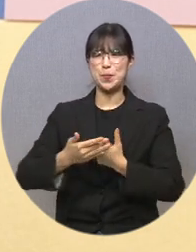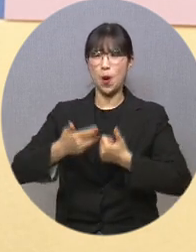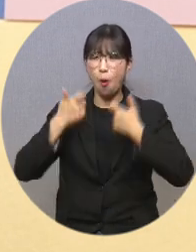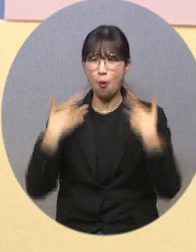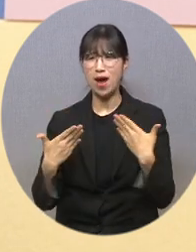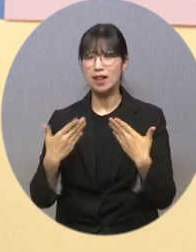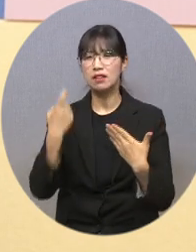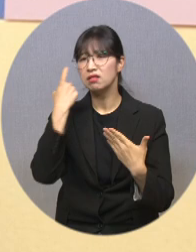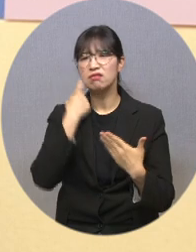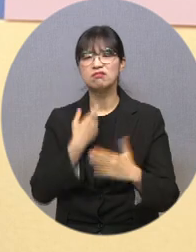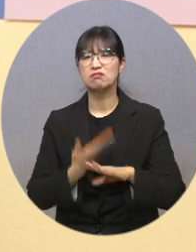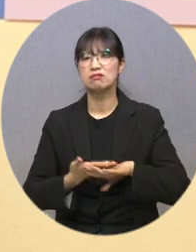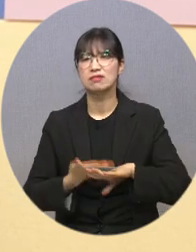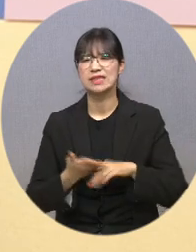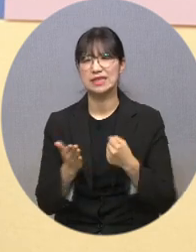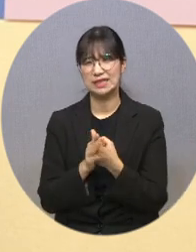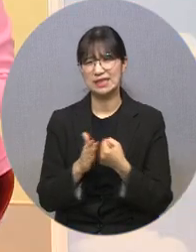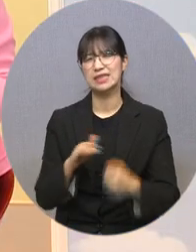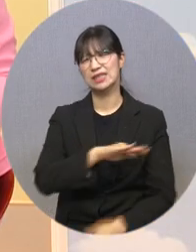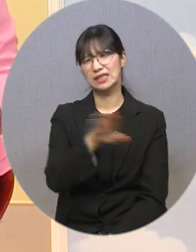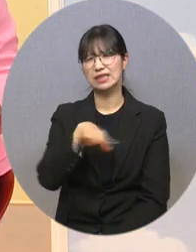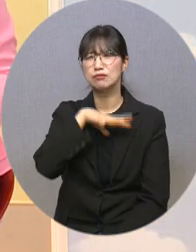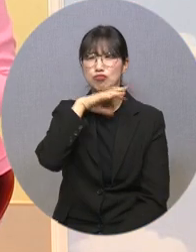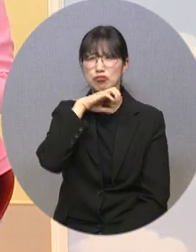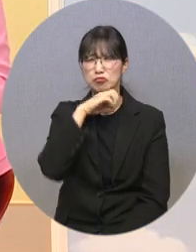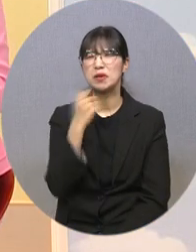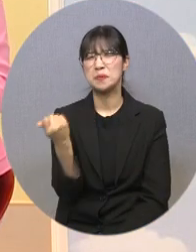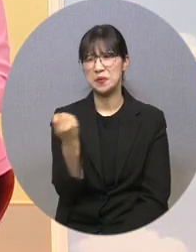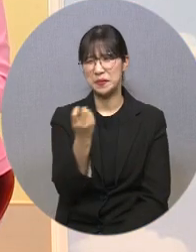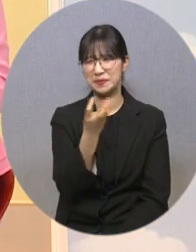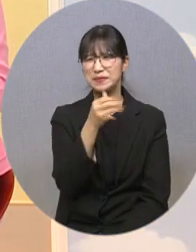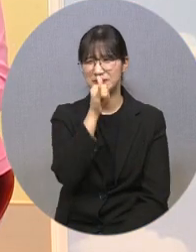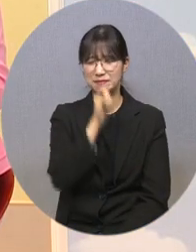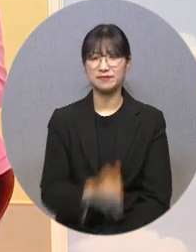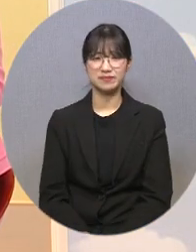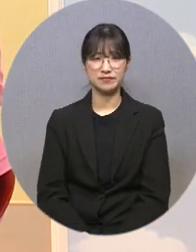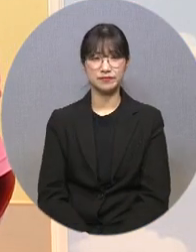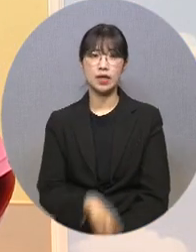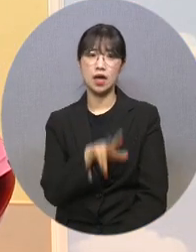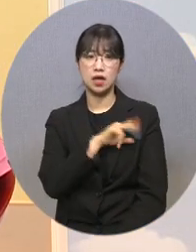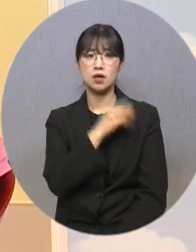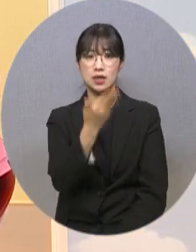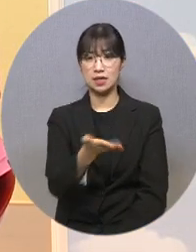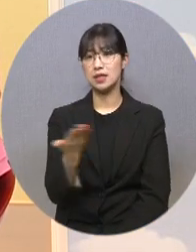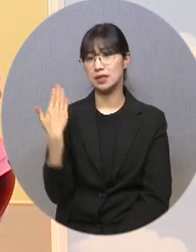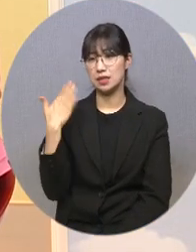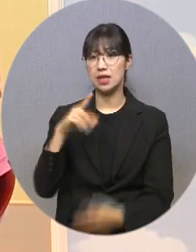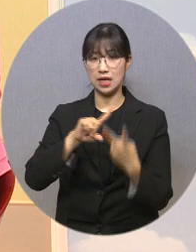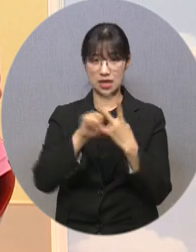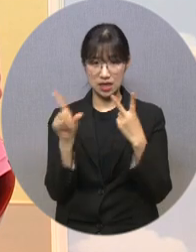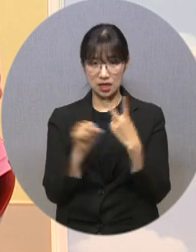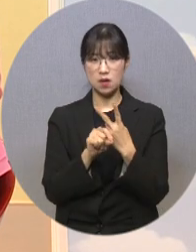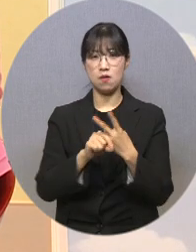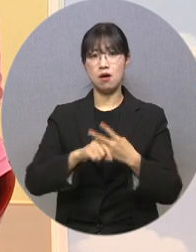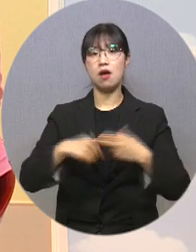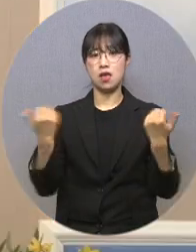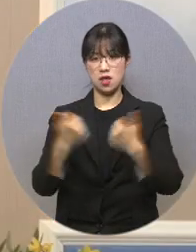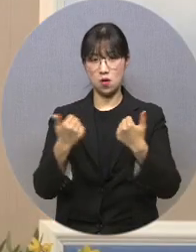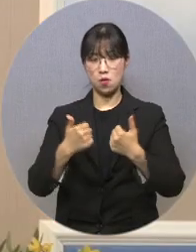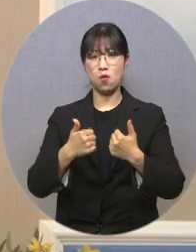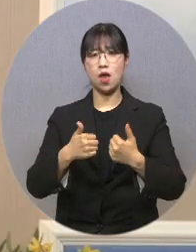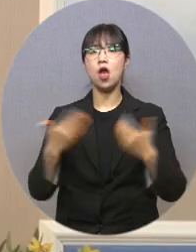보니까 조금 내 불만들은 좀 있는 것 같습니다. 네. 자, 의원님께서 지난 2월에 의회 업무보고에서